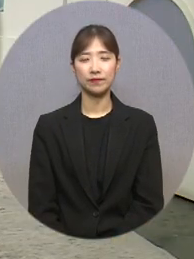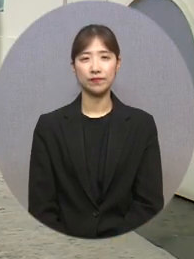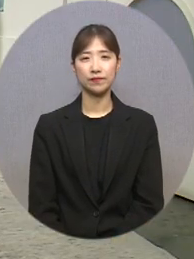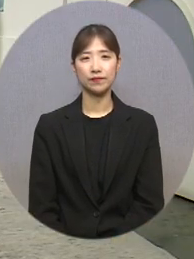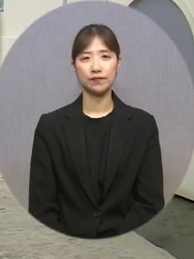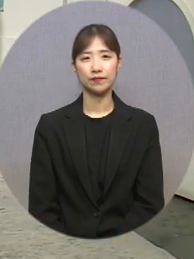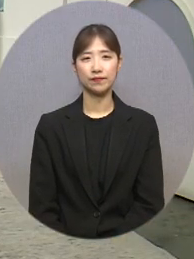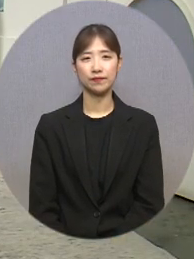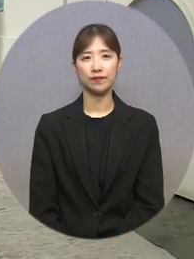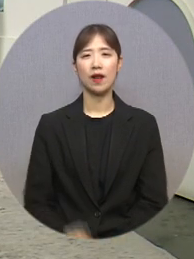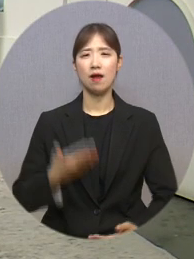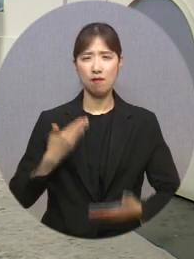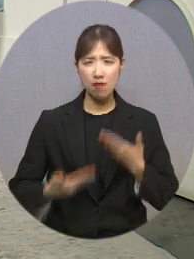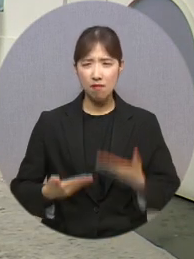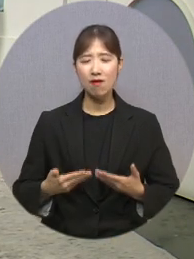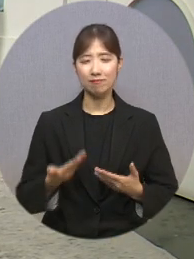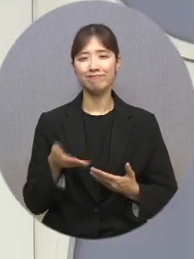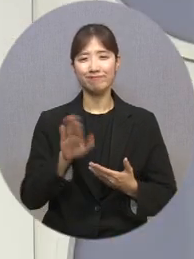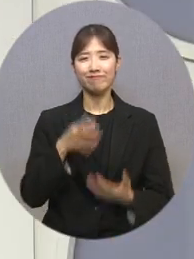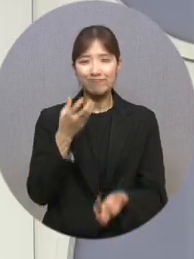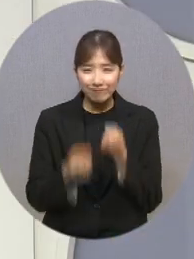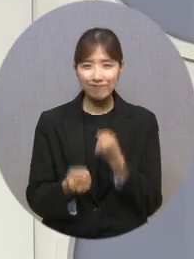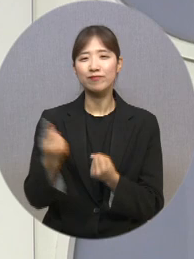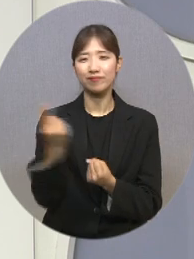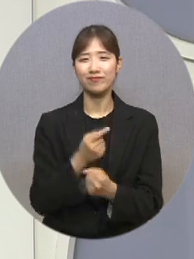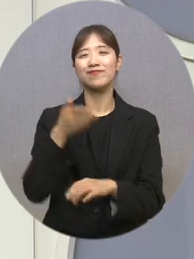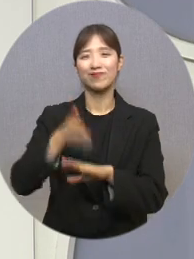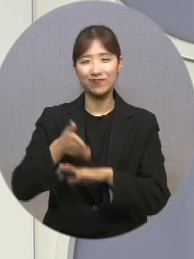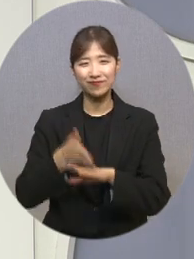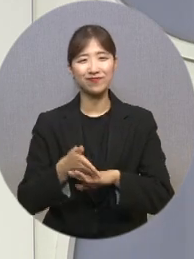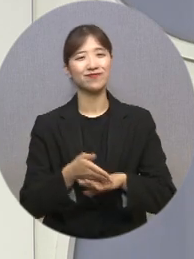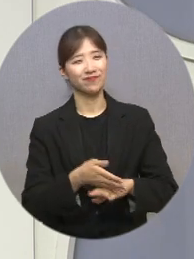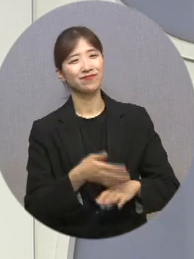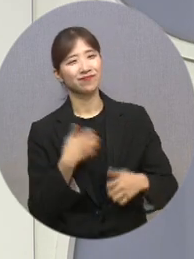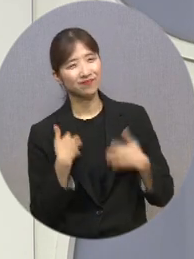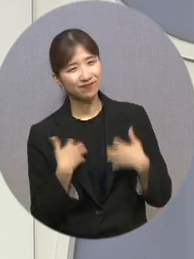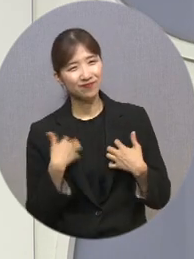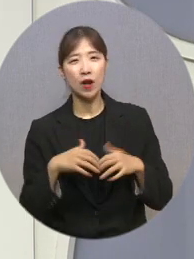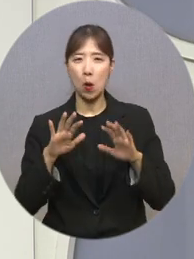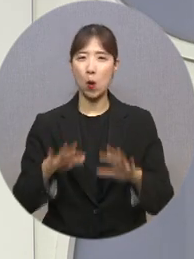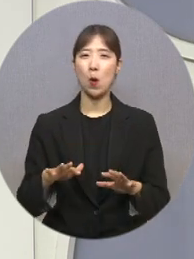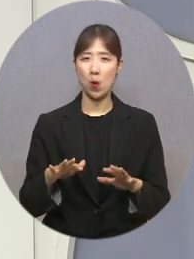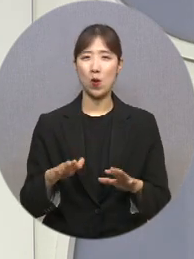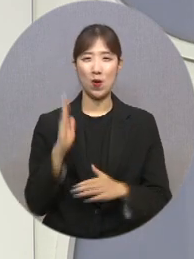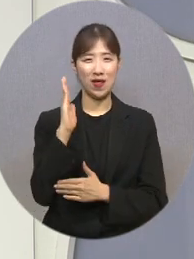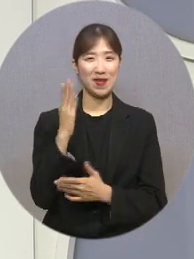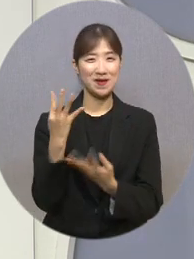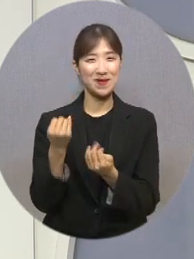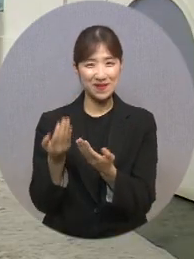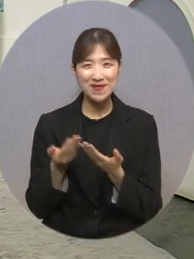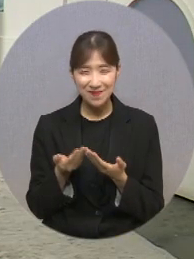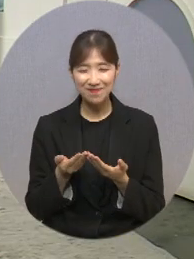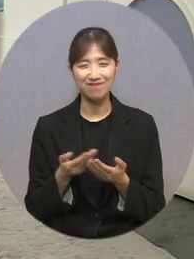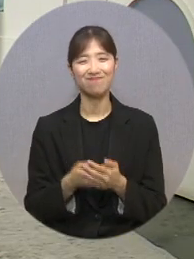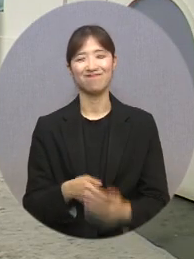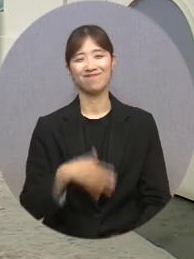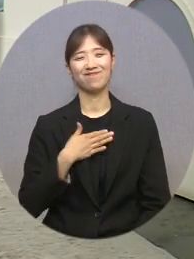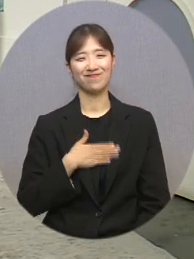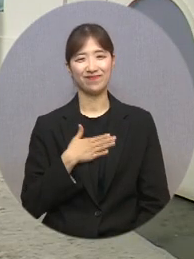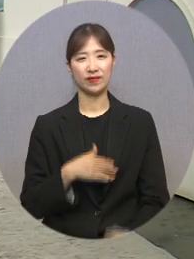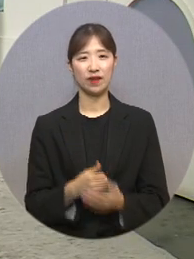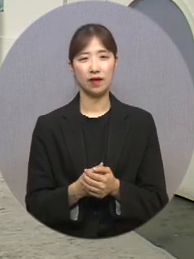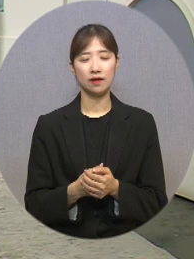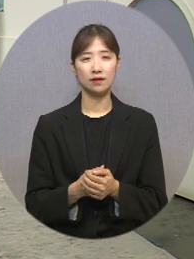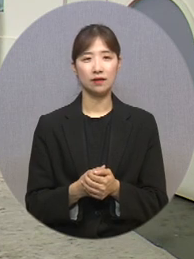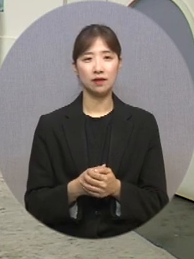하겠습니다. 바쁘신데 이렇게 오셔서 고맙습니다. 예, 반갑습니다. 오늘 좀 재밌는 얘기 좀 해주세요. 예, 예, 알겠습니다. 그동안에